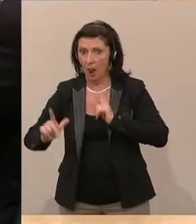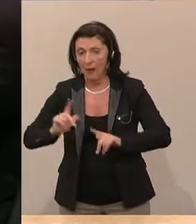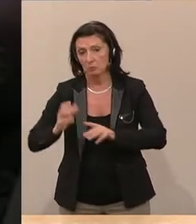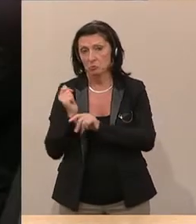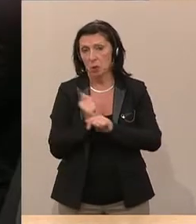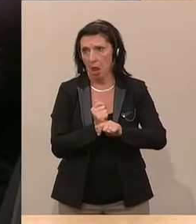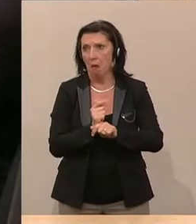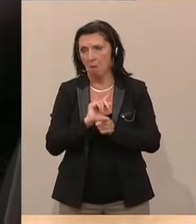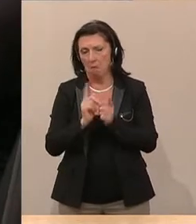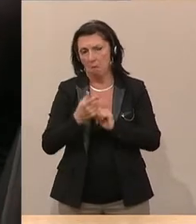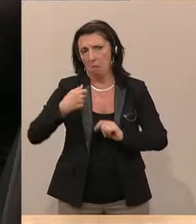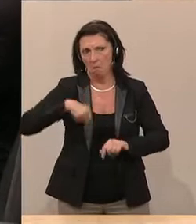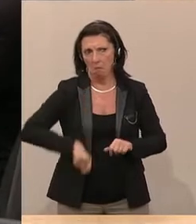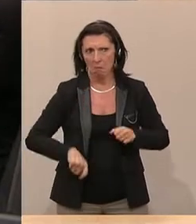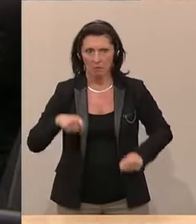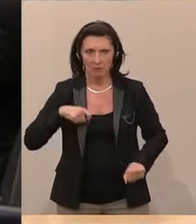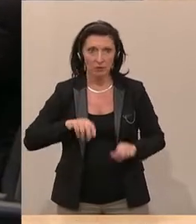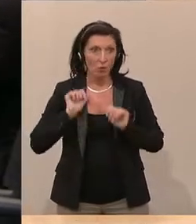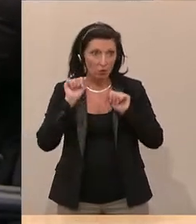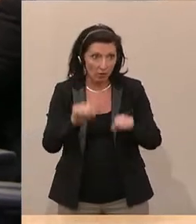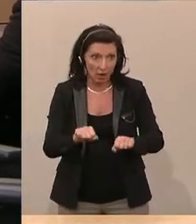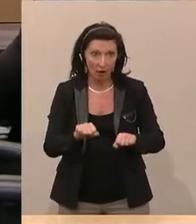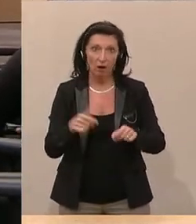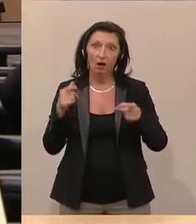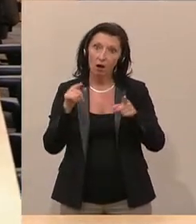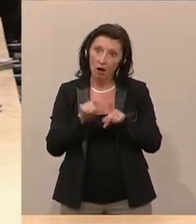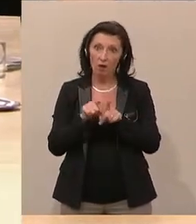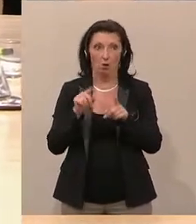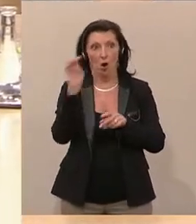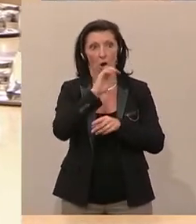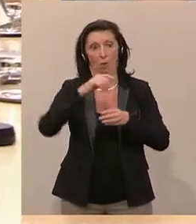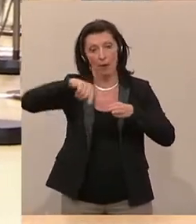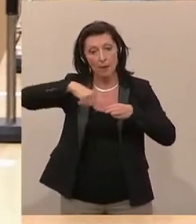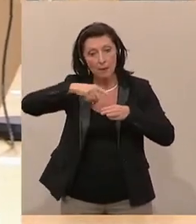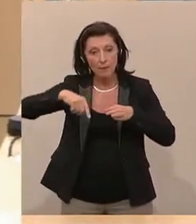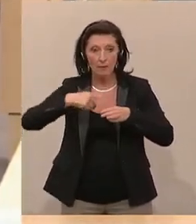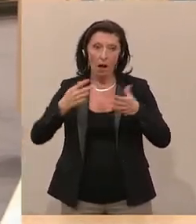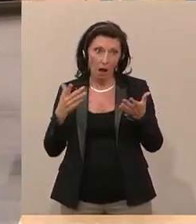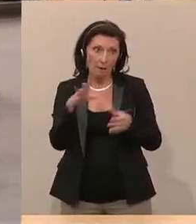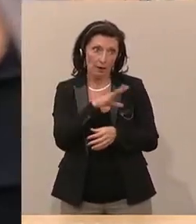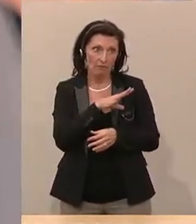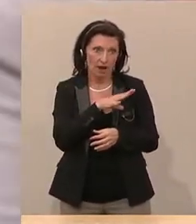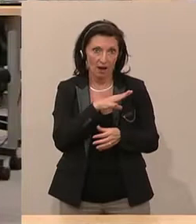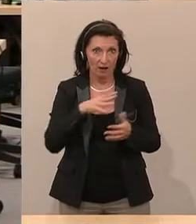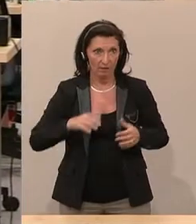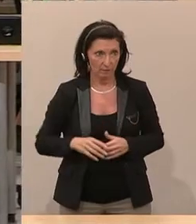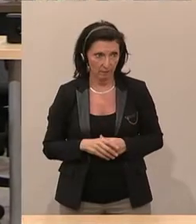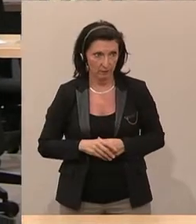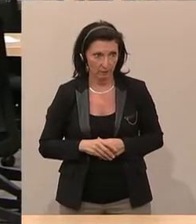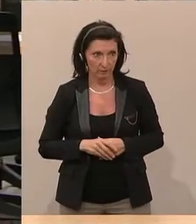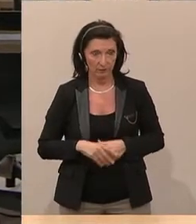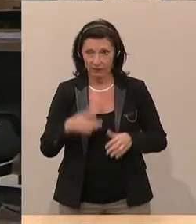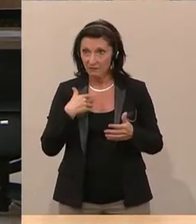Geld. Und auch der Terror stellt eine ernsthafte Bedrohung innerhalb Europas dar. Es wäre grob fahrlässig,